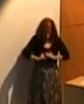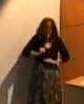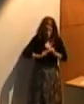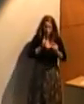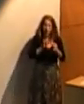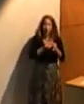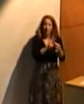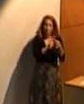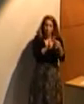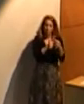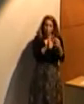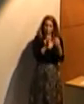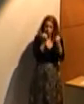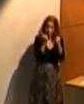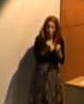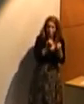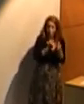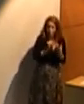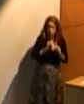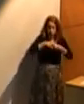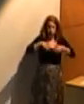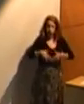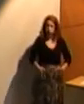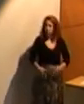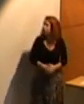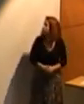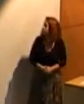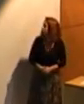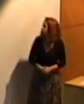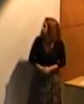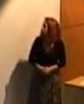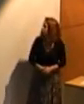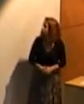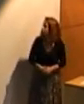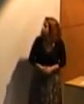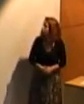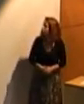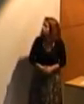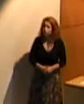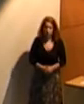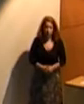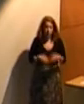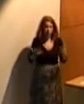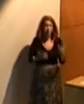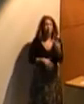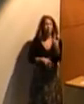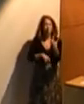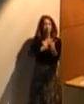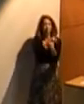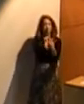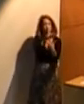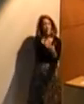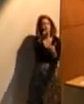c'est bien une relation ainsi donc on peut se poser la question dans ce cas-là de cette tripartition anthropologique